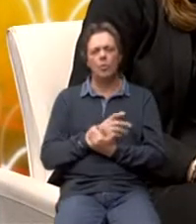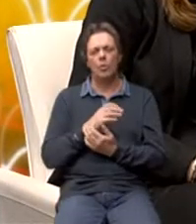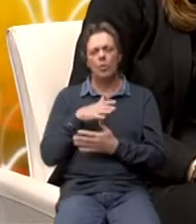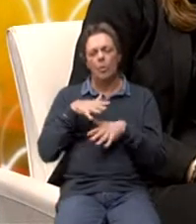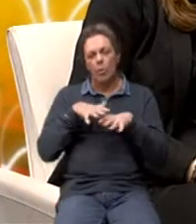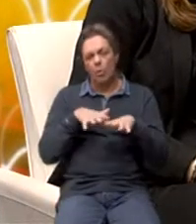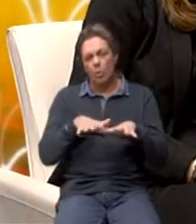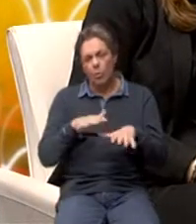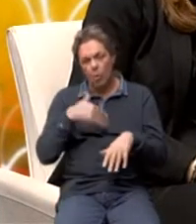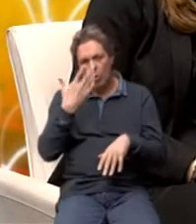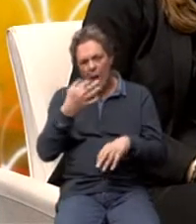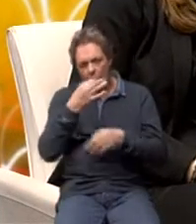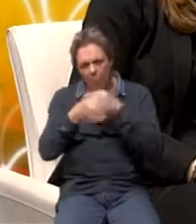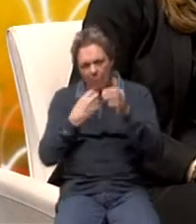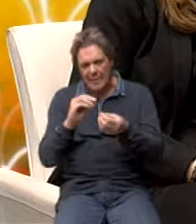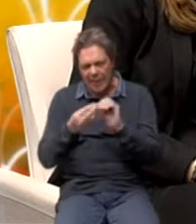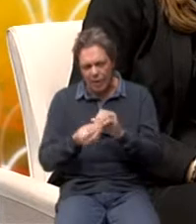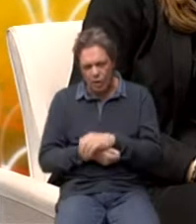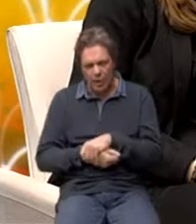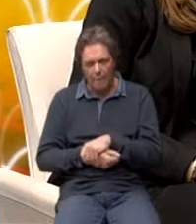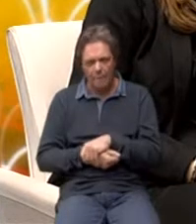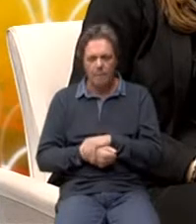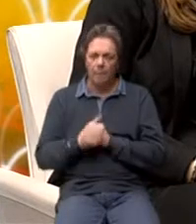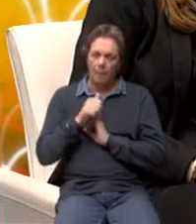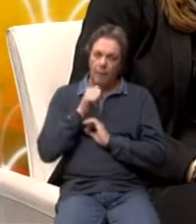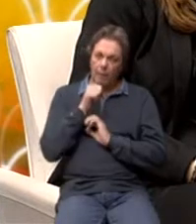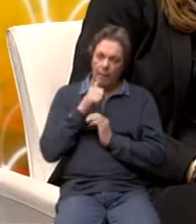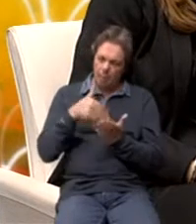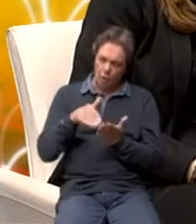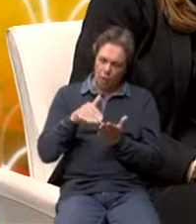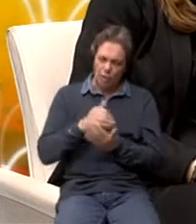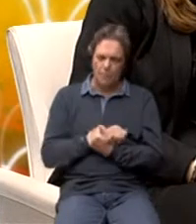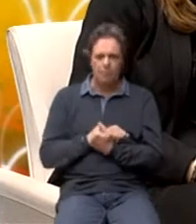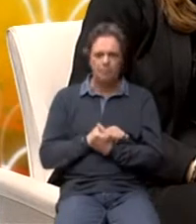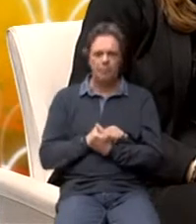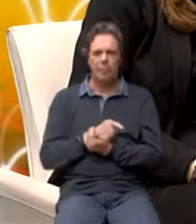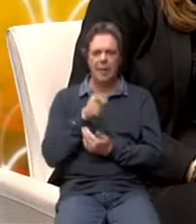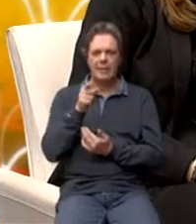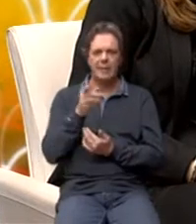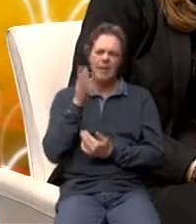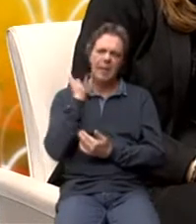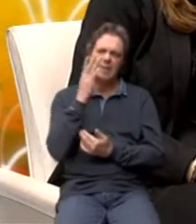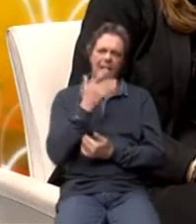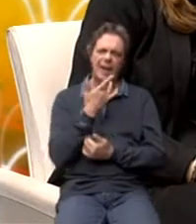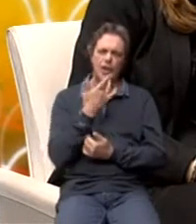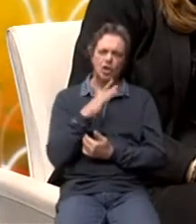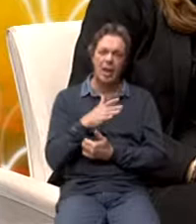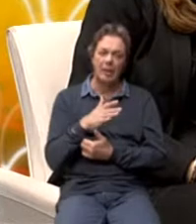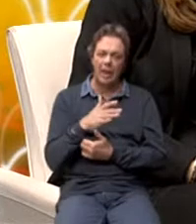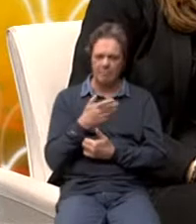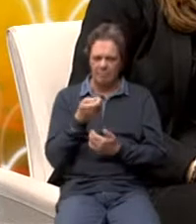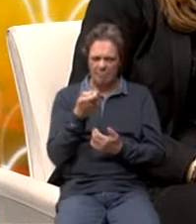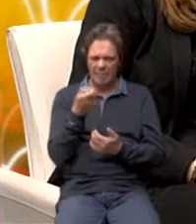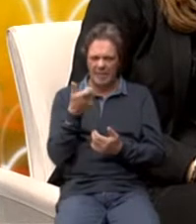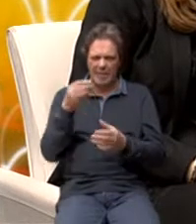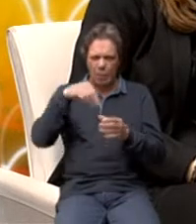ljudi koji daju informacije na tržište i potrošača. Dakle, za njih je svaka štetna tvar koja se